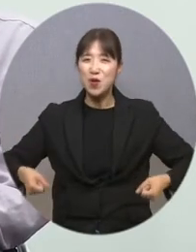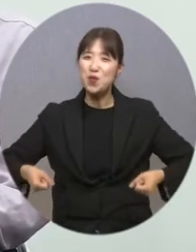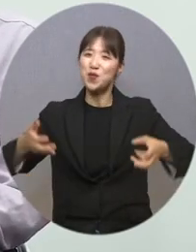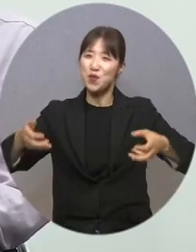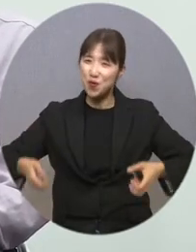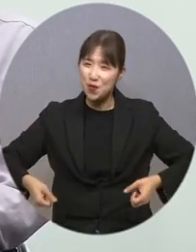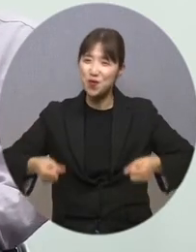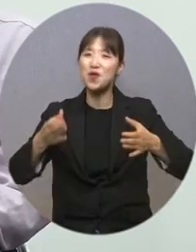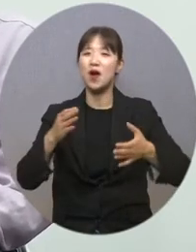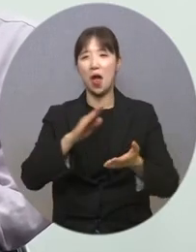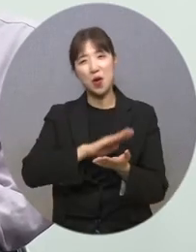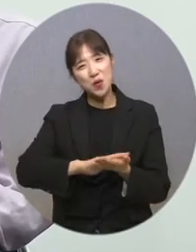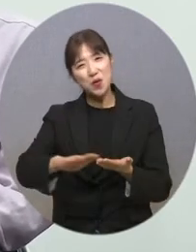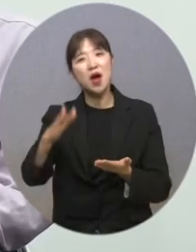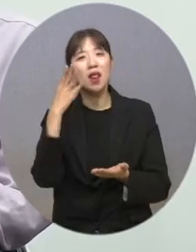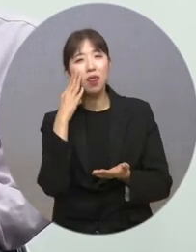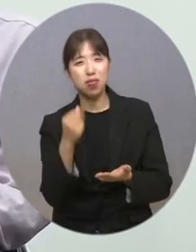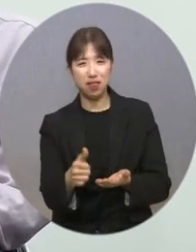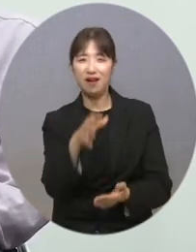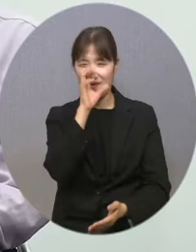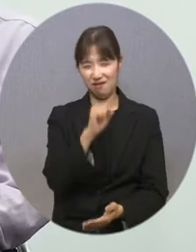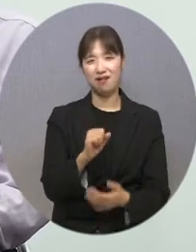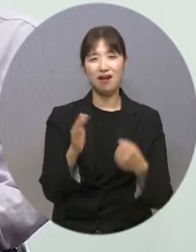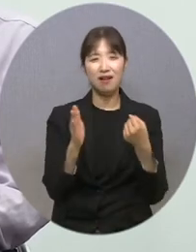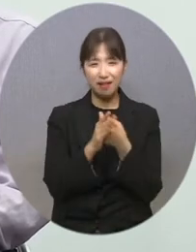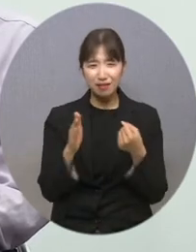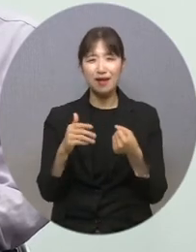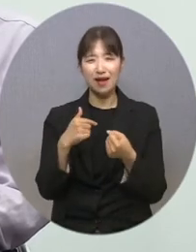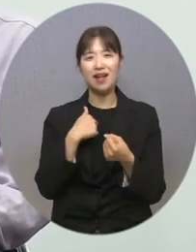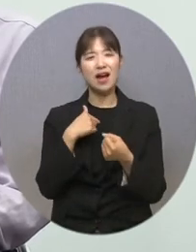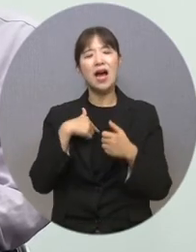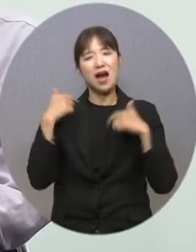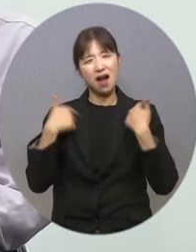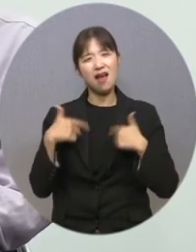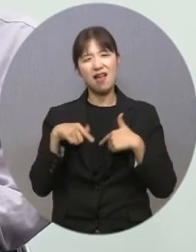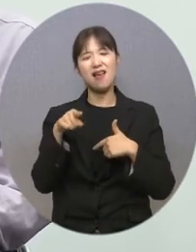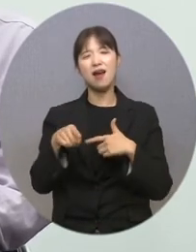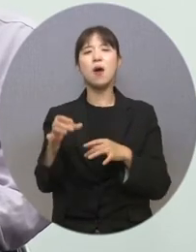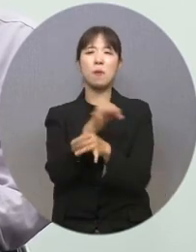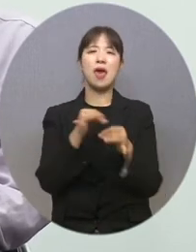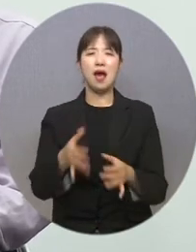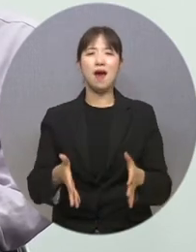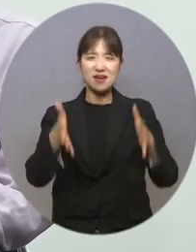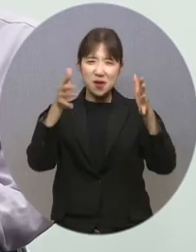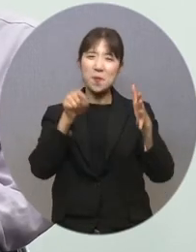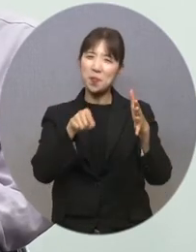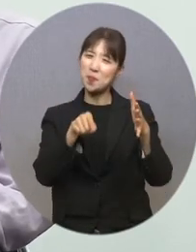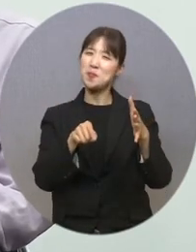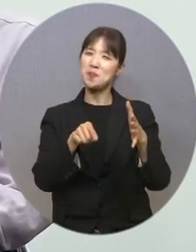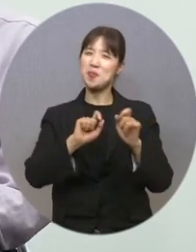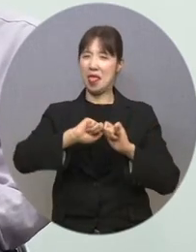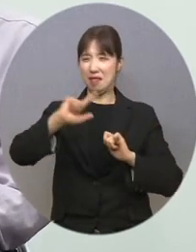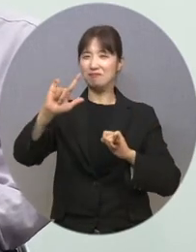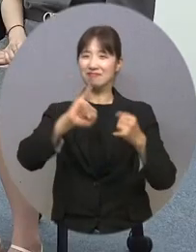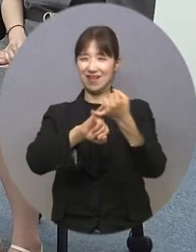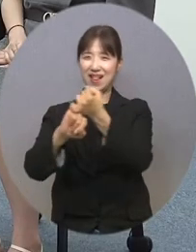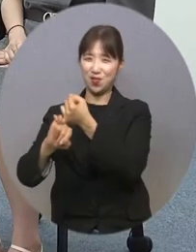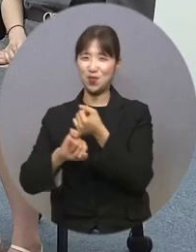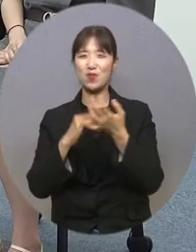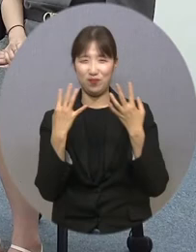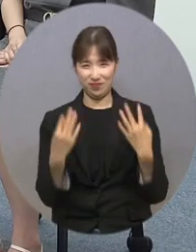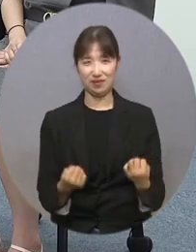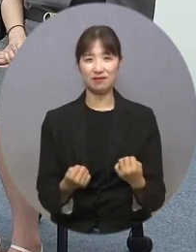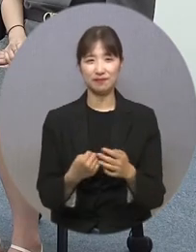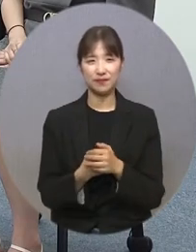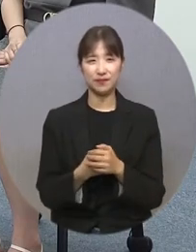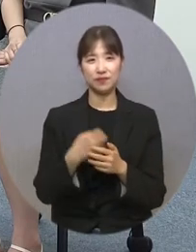수 있는 그런 것들이 넘어 더 잘돼 있어 약속은 최대한 그런 것 곳들로 좀 잡으려고 하는 편이고요